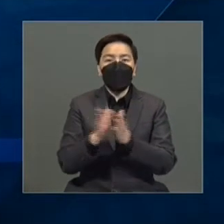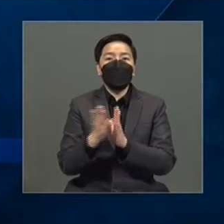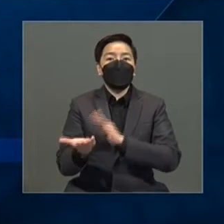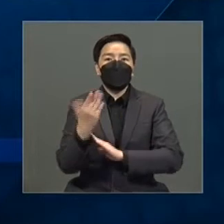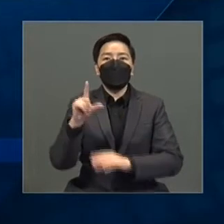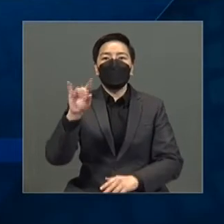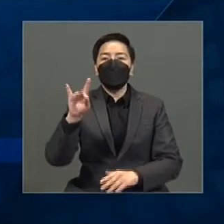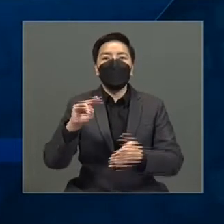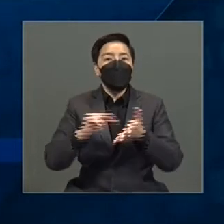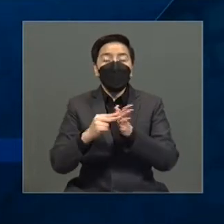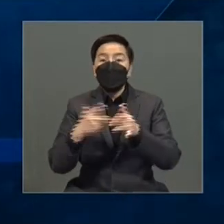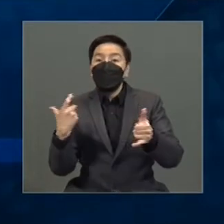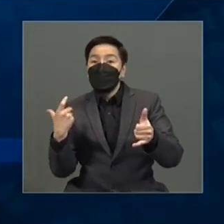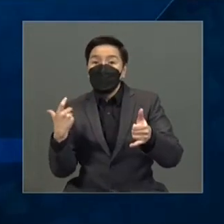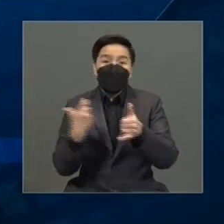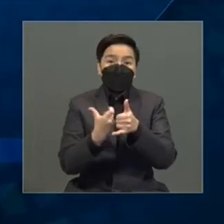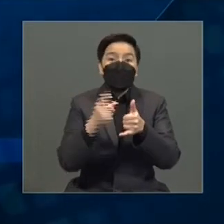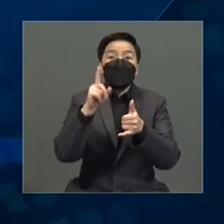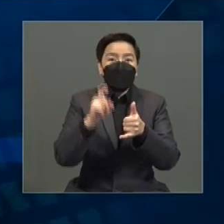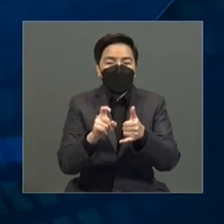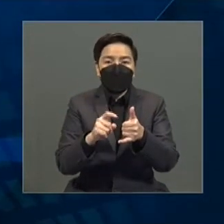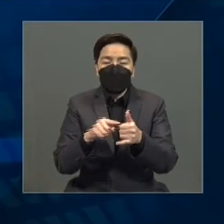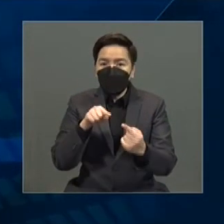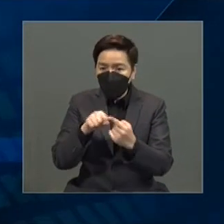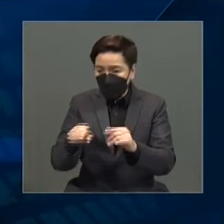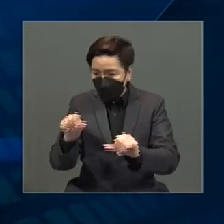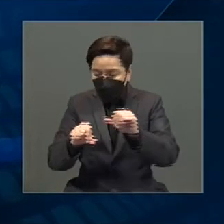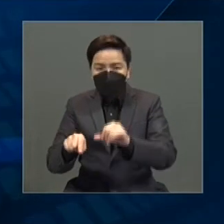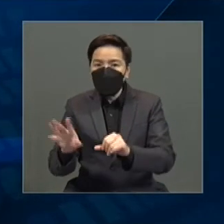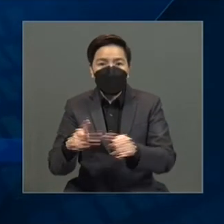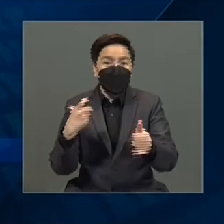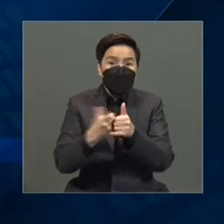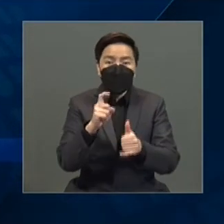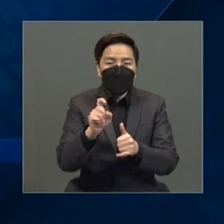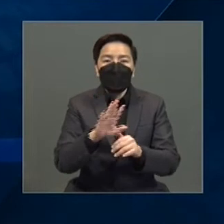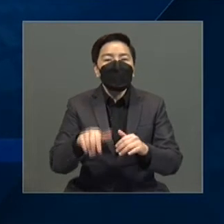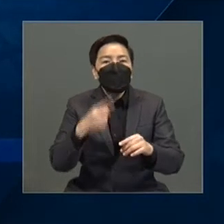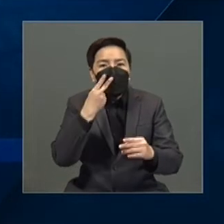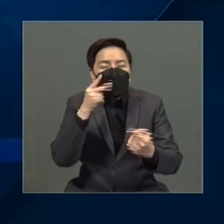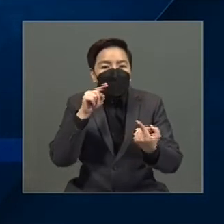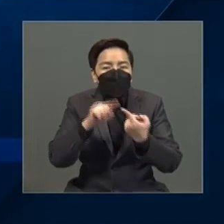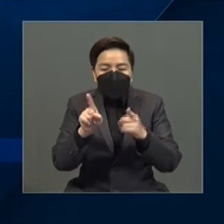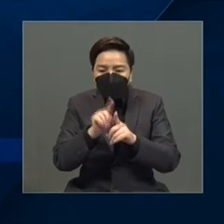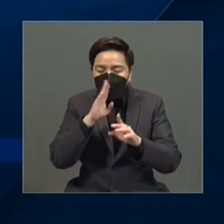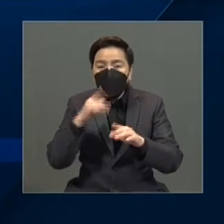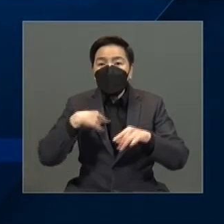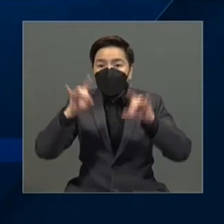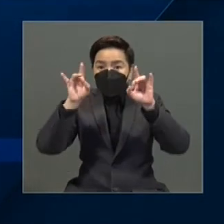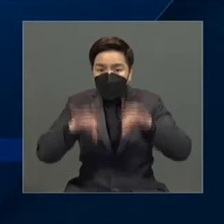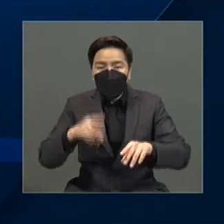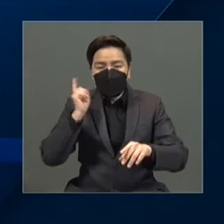รุนแรงเช่นกล้ามเนื้อหัวใจขาดเลือดเฉียบพลันลิ้มเลือดอุดตันในปอดเลือดออกในช่องท้อง